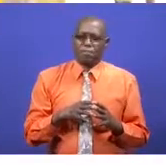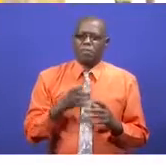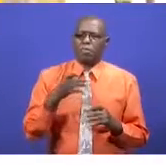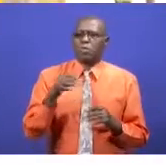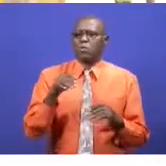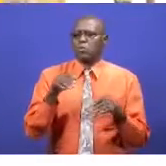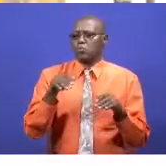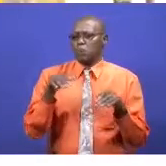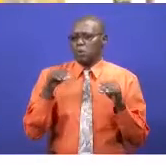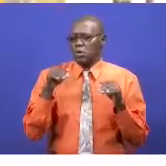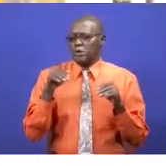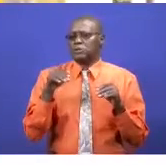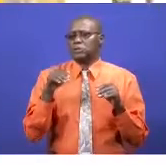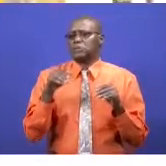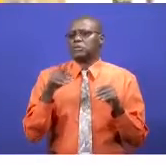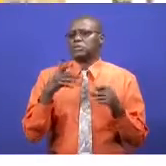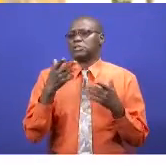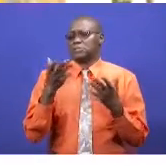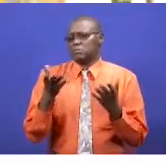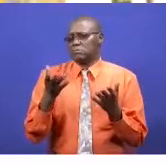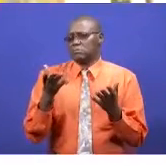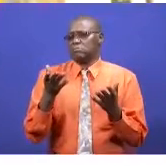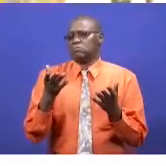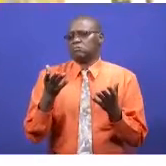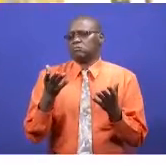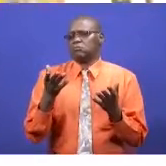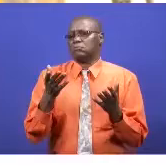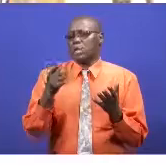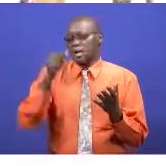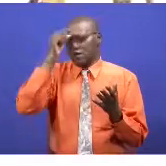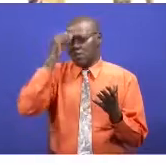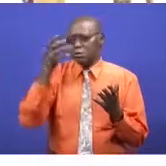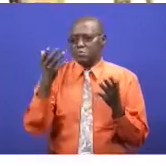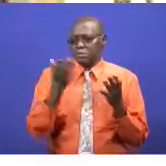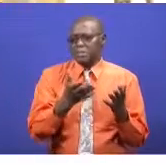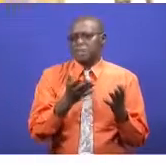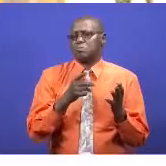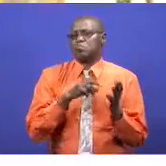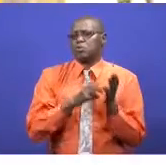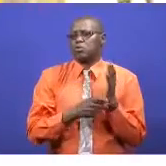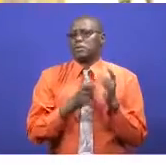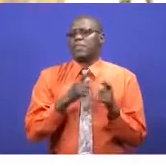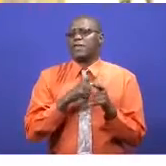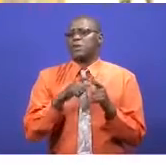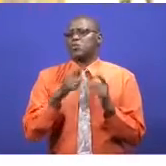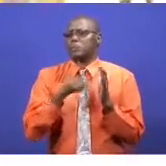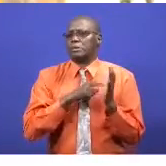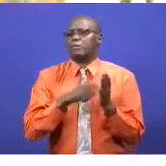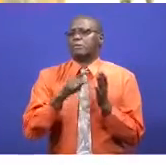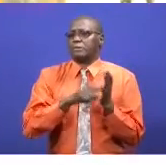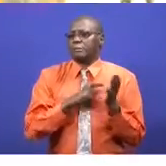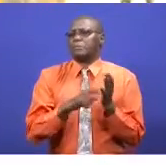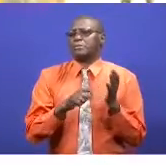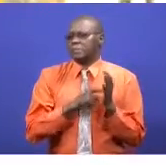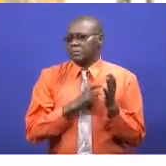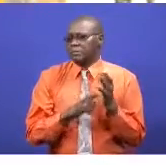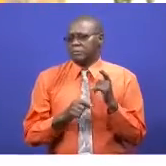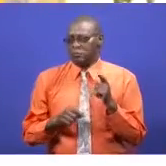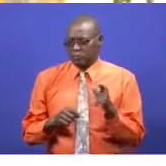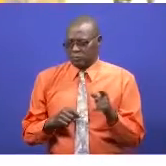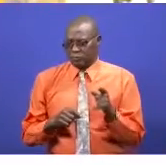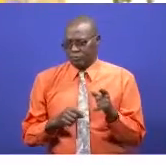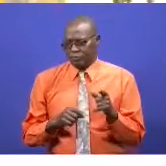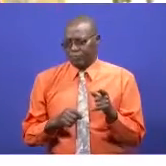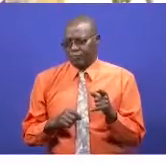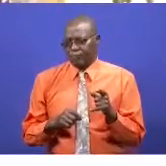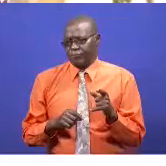inaleta mradi, unakosoa. Ni rahisi kukosoa, utakuwa boma, ni rahisi kukosoa, kujenga linakuwa la ngumu. Sisi tunasema kama